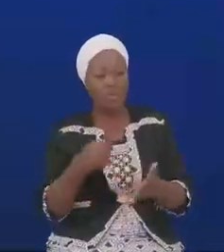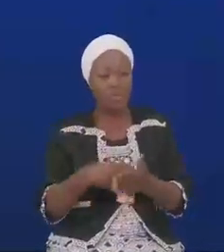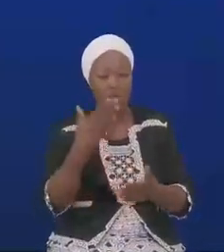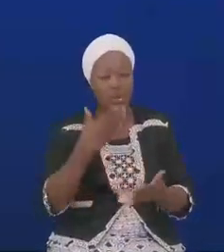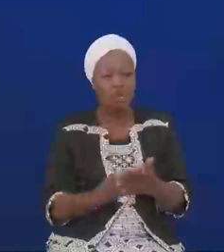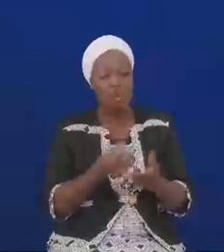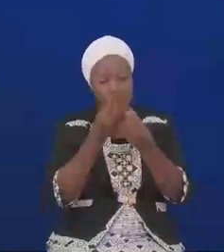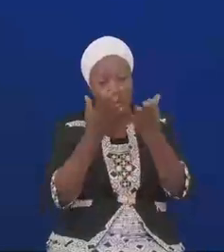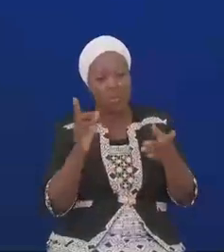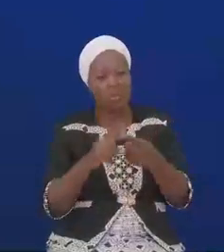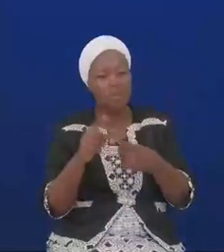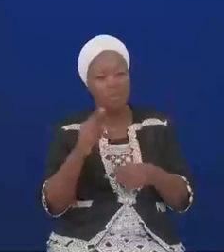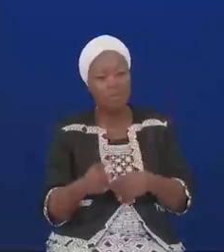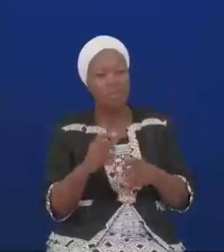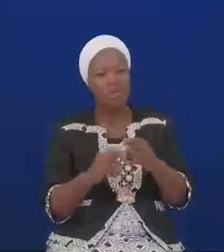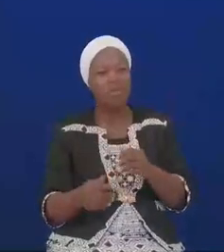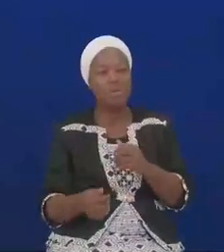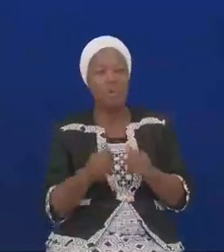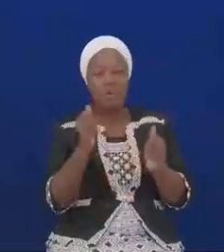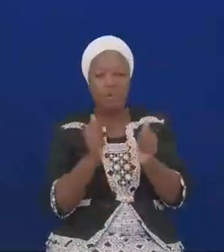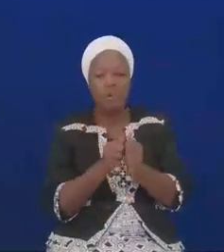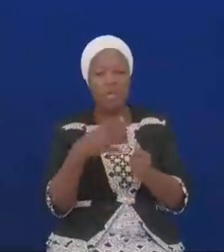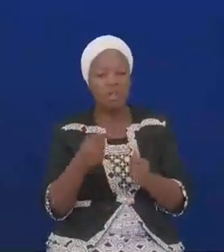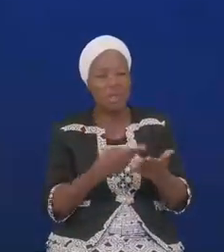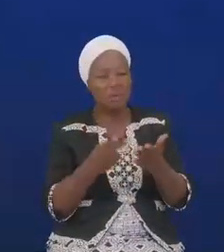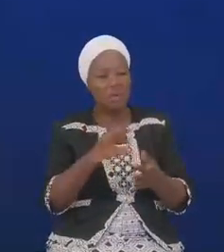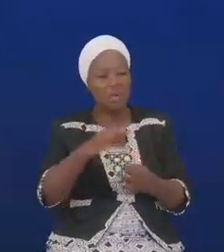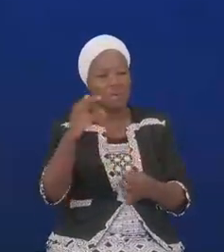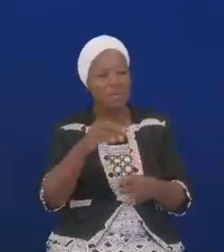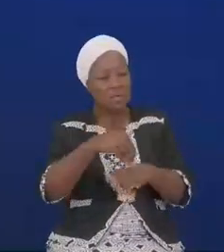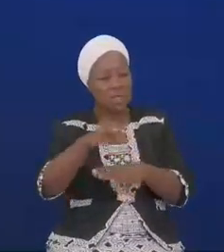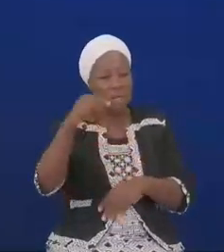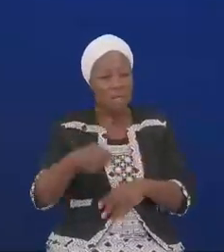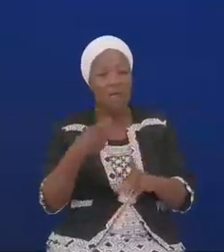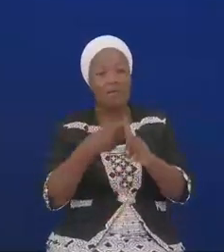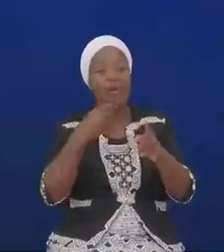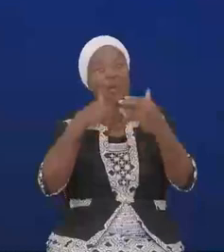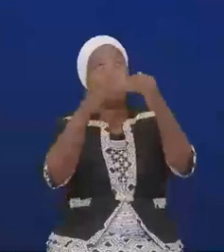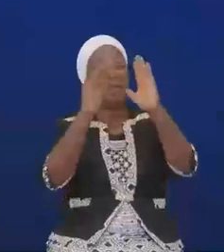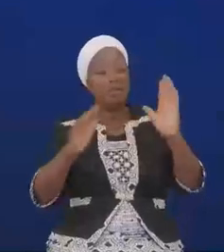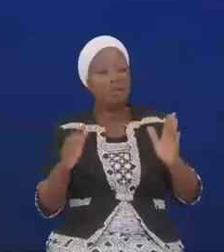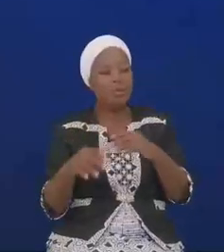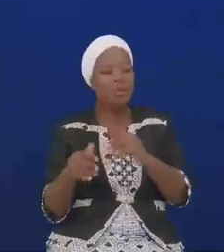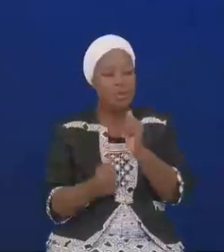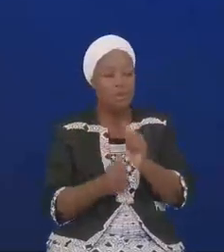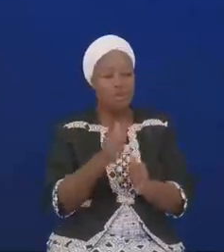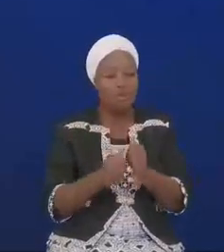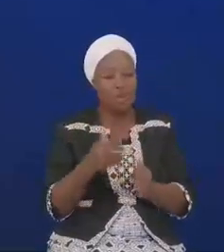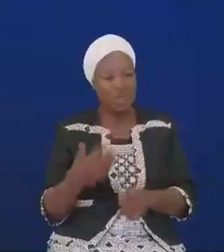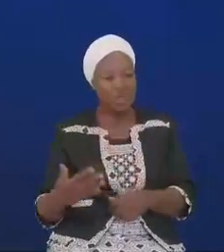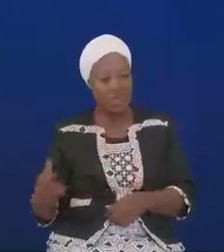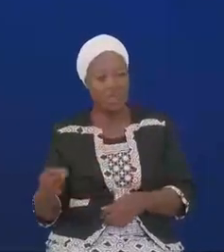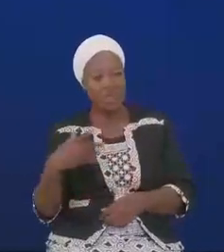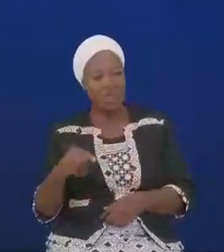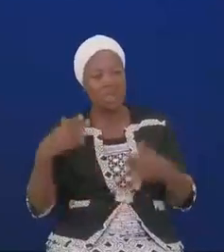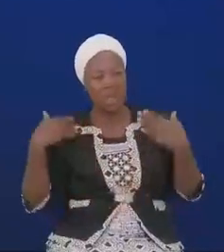nouvelle, par le Saint-Esprit envoyé du ciel, et dans lesquels les